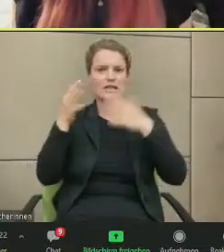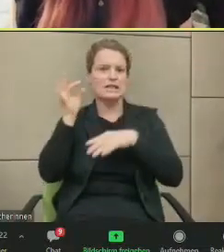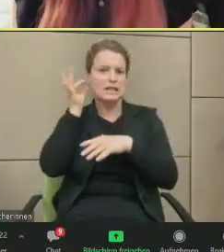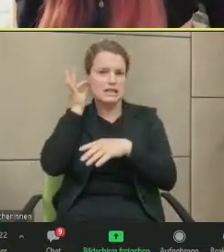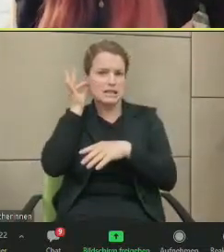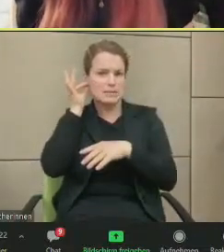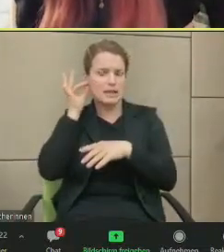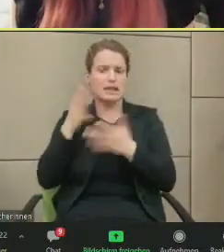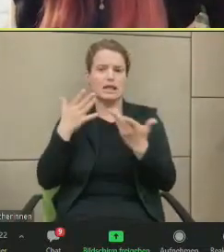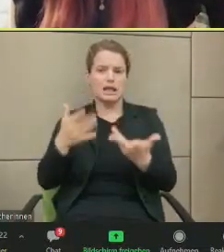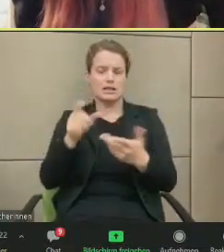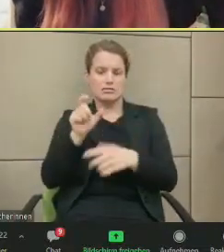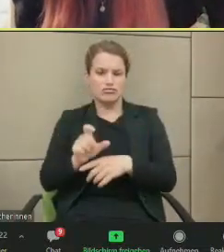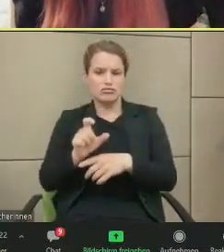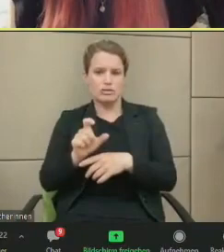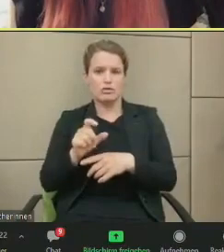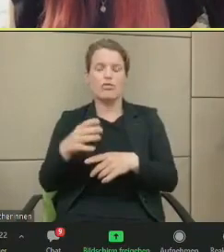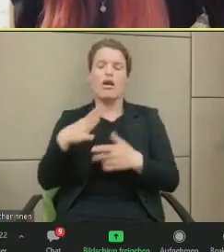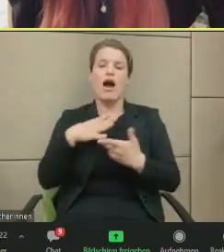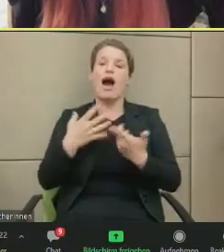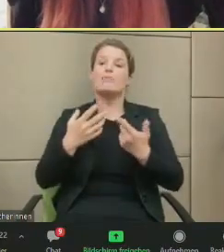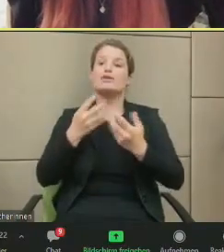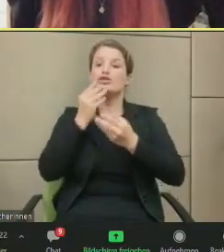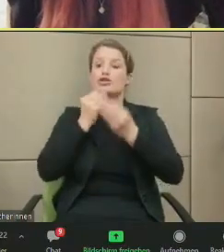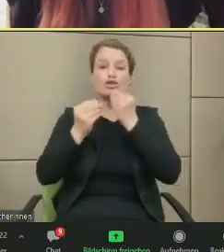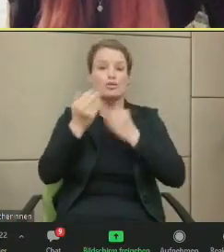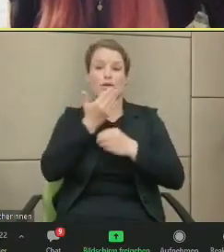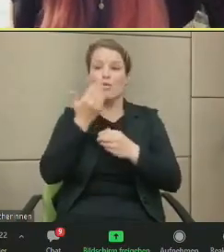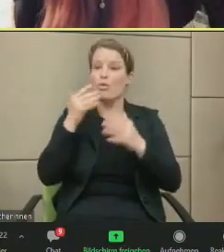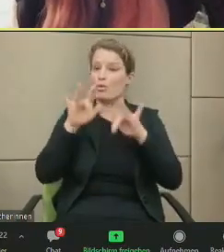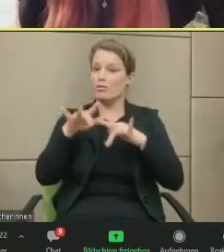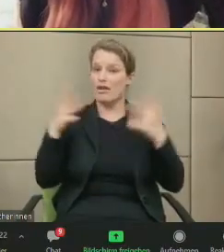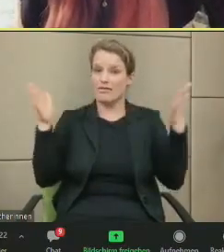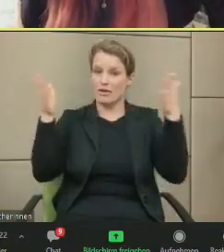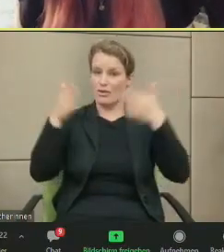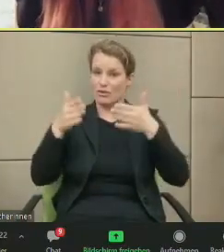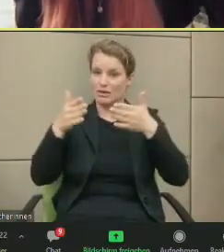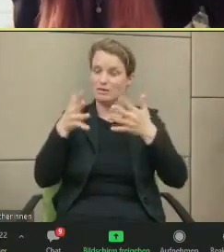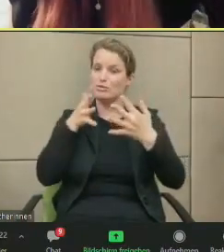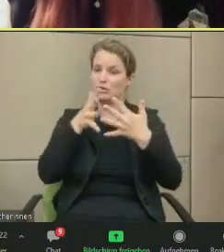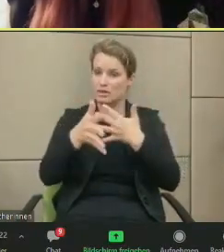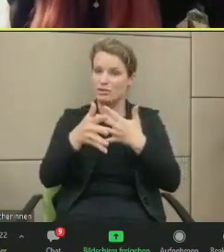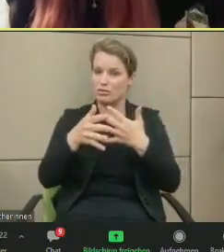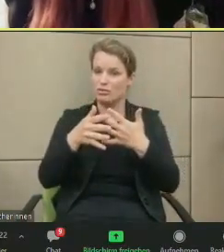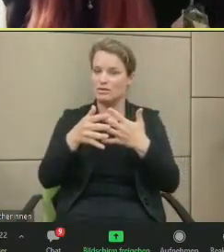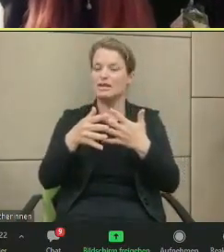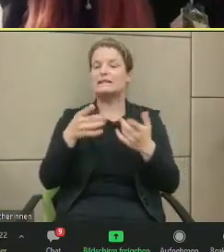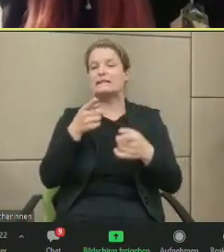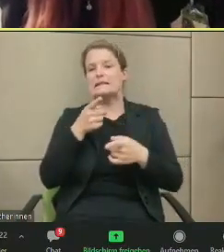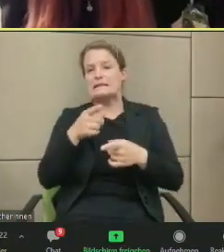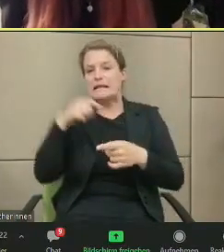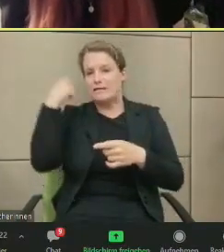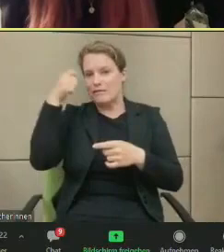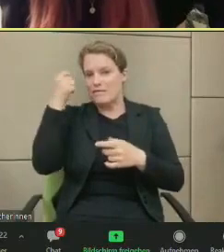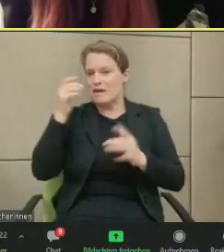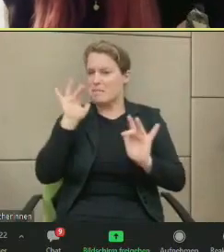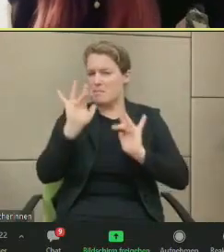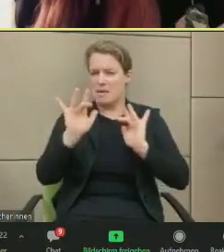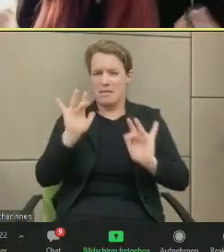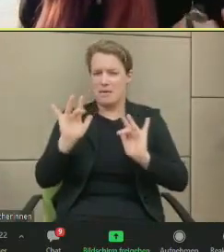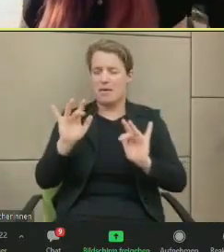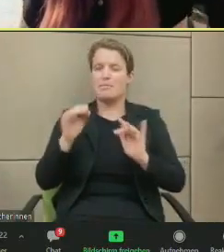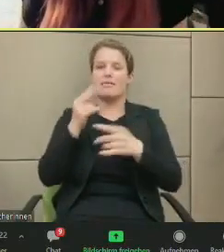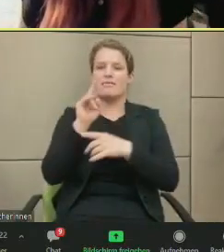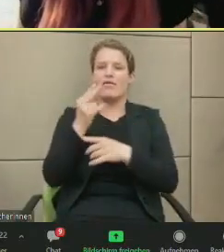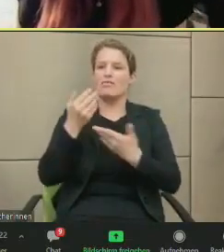autistische Person gecastet. Und dieser Film wurde sehr scharf kritisiert, nicht nur aufgrund dieser Tatsache, sondern auch aufgrund des Inhaltes. Und da gab